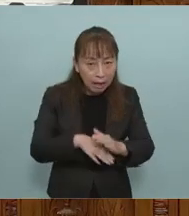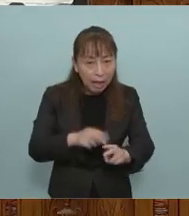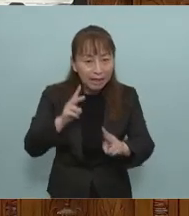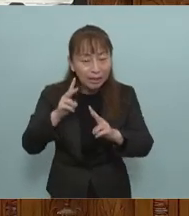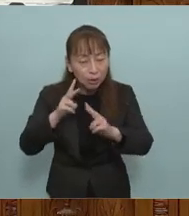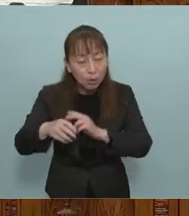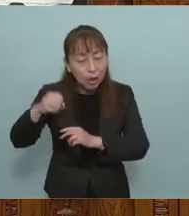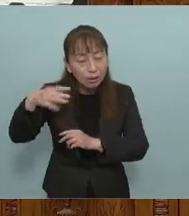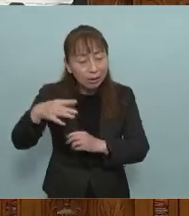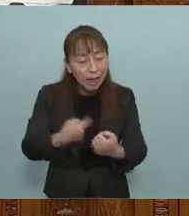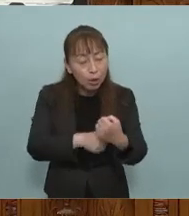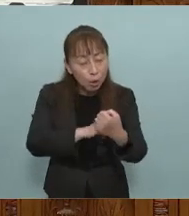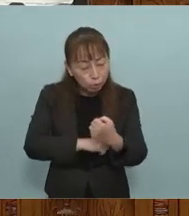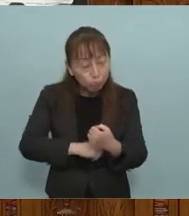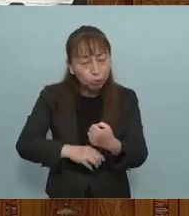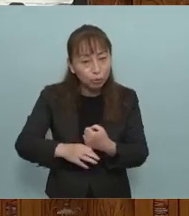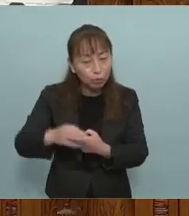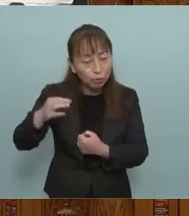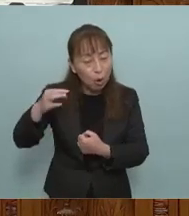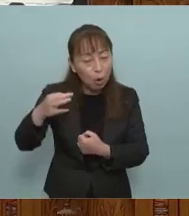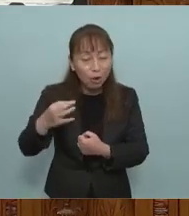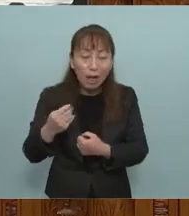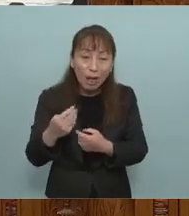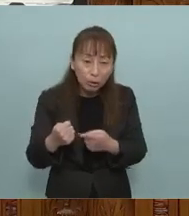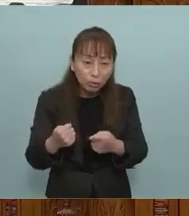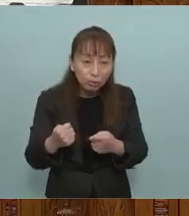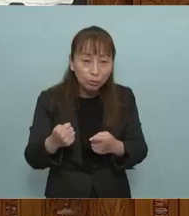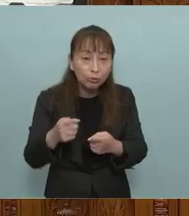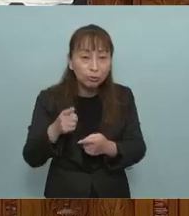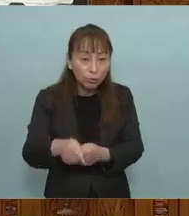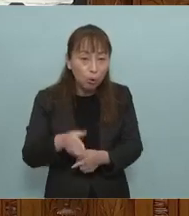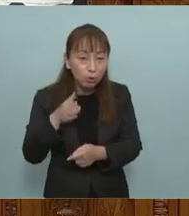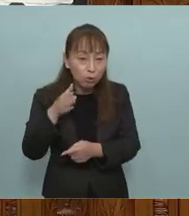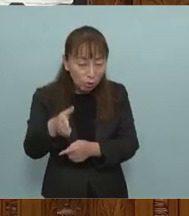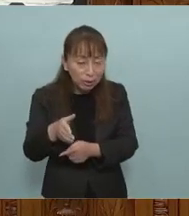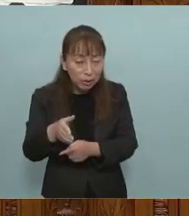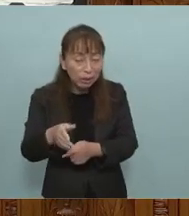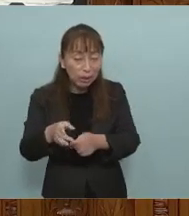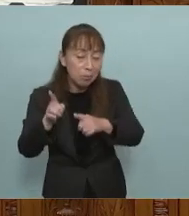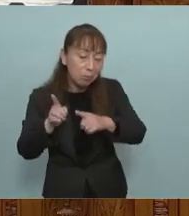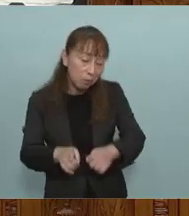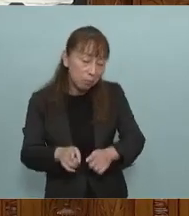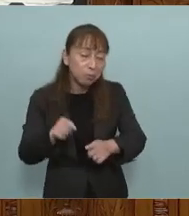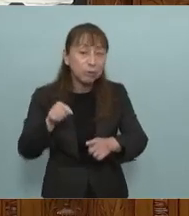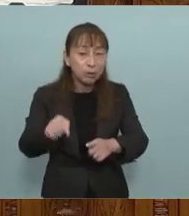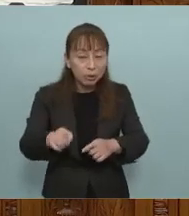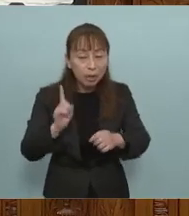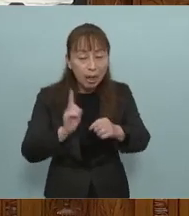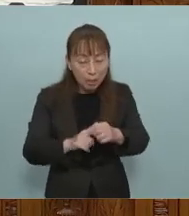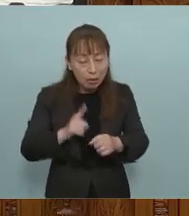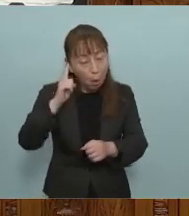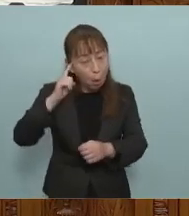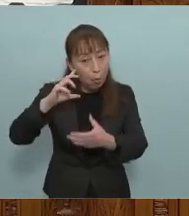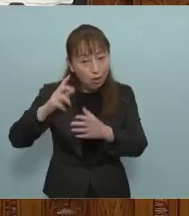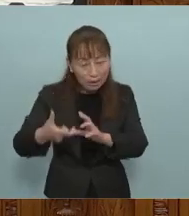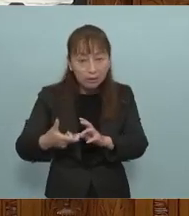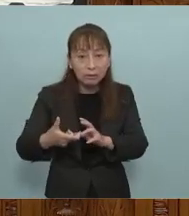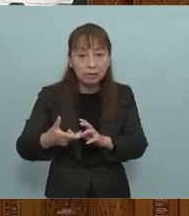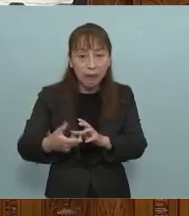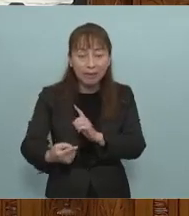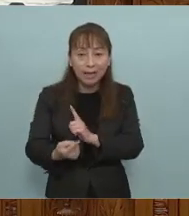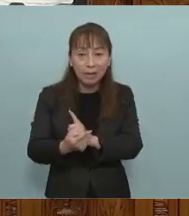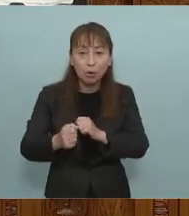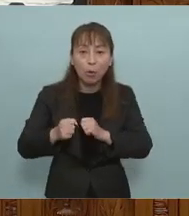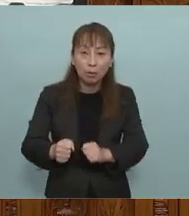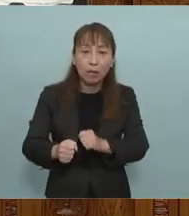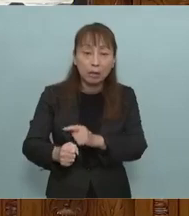電力料金負担の増加を直接的に緩和する、前例のない思い切った対策を講じ、まず